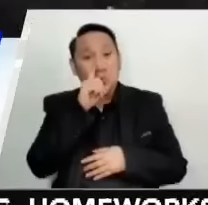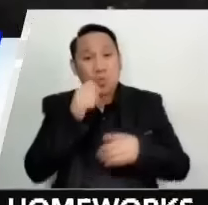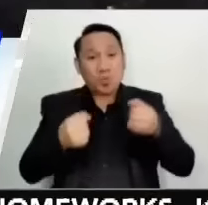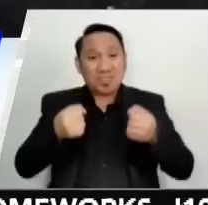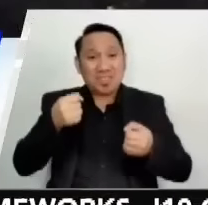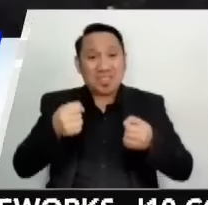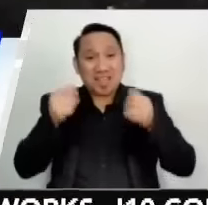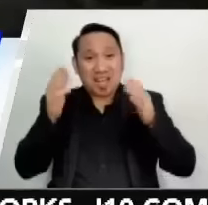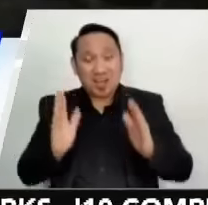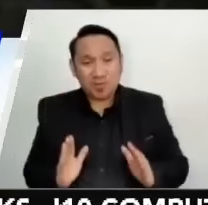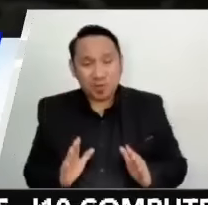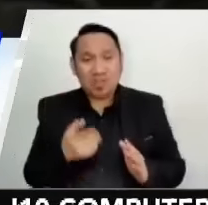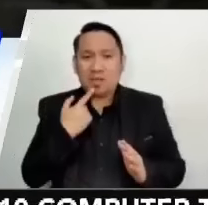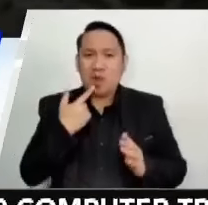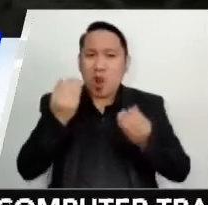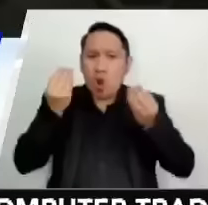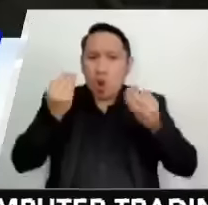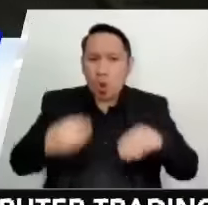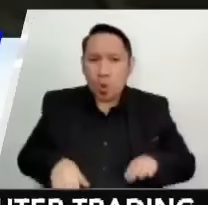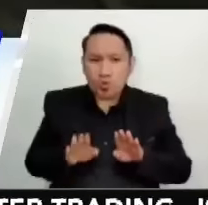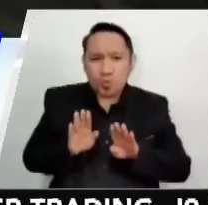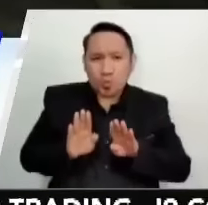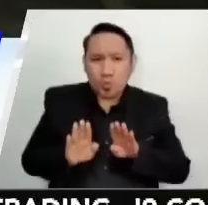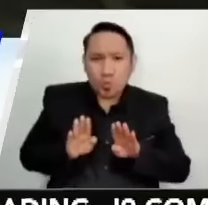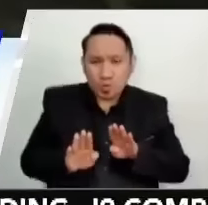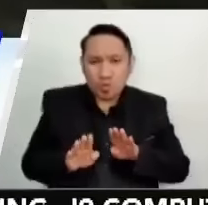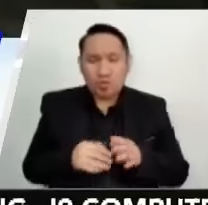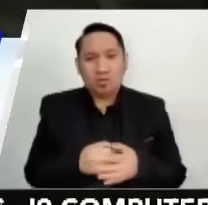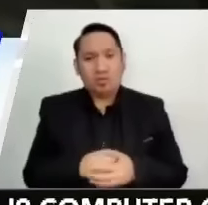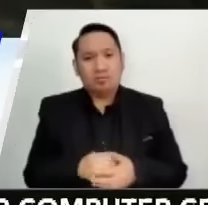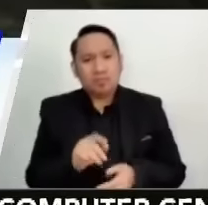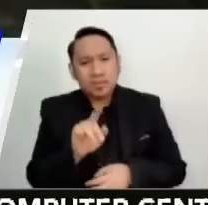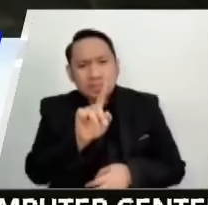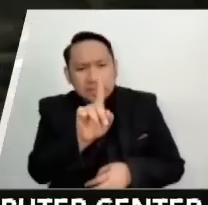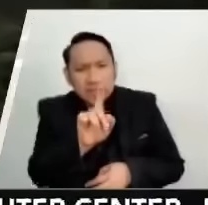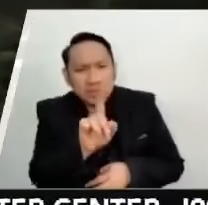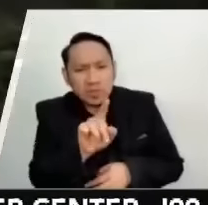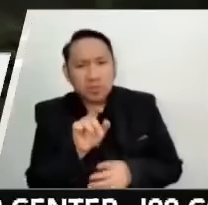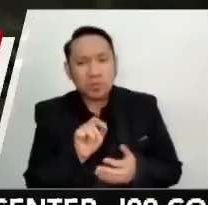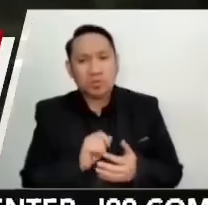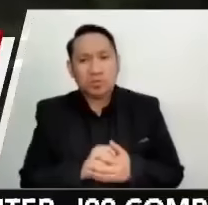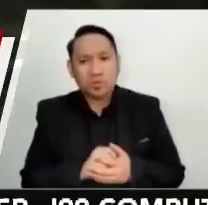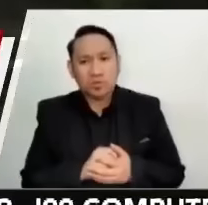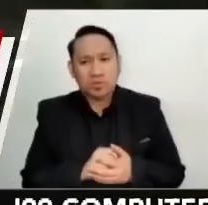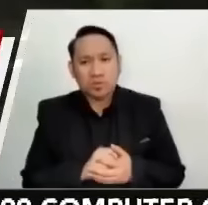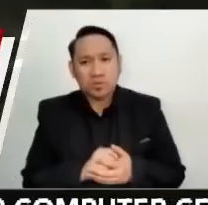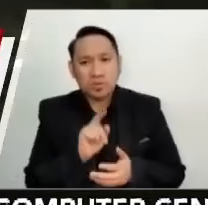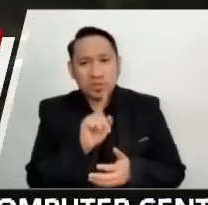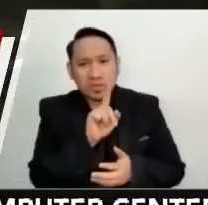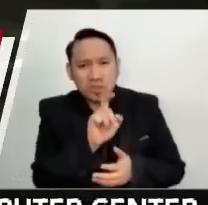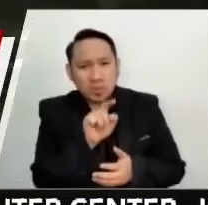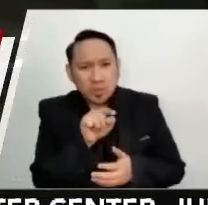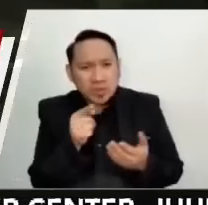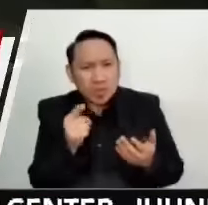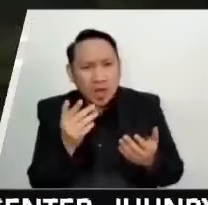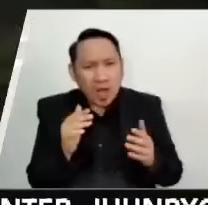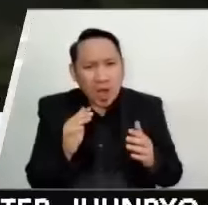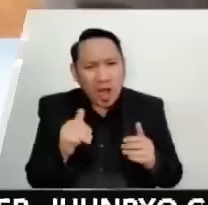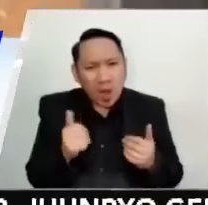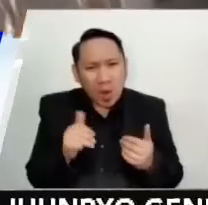mga barrier. Mismo, tinanong ko siya kung anong sanhi nung pagka-aksidente niya. Hindi naman